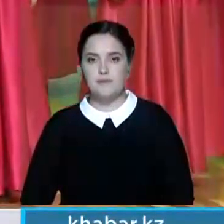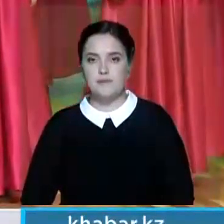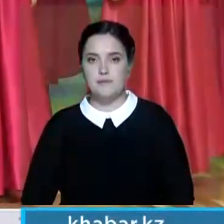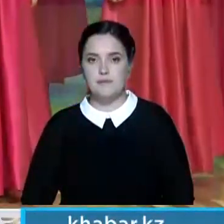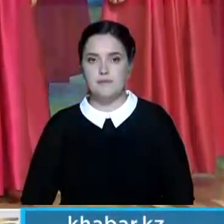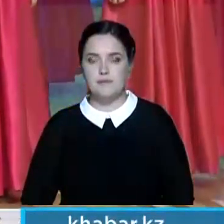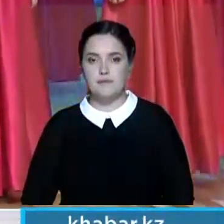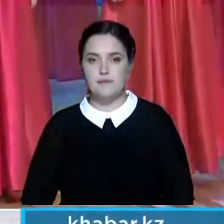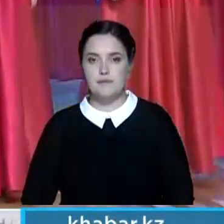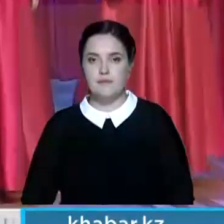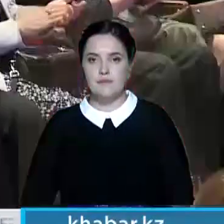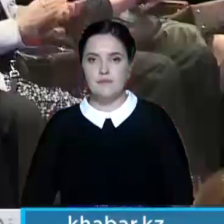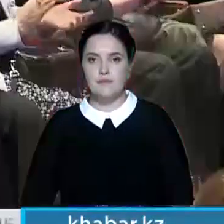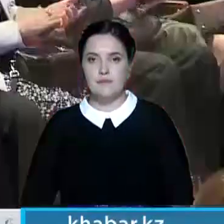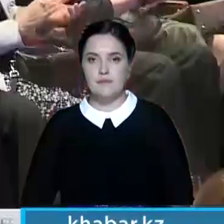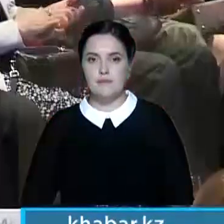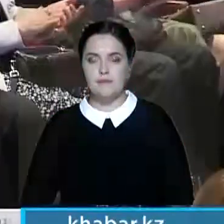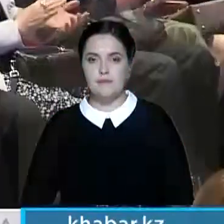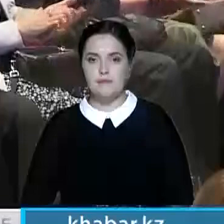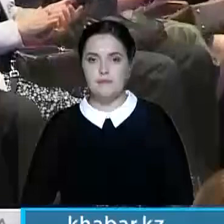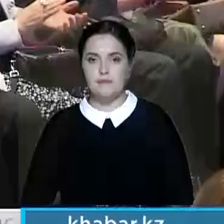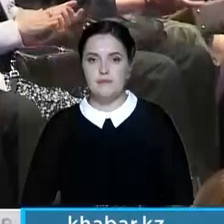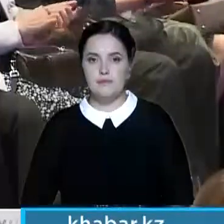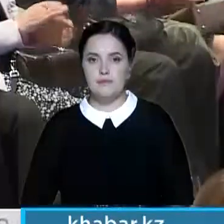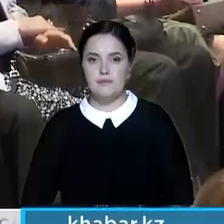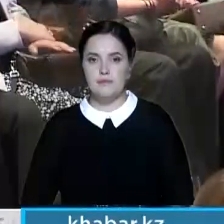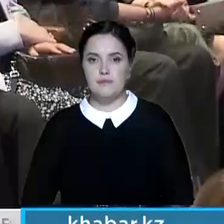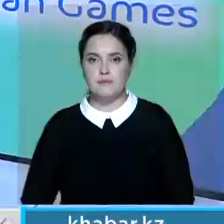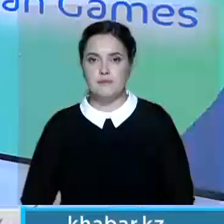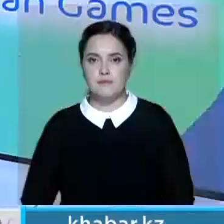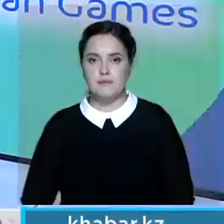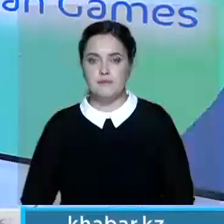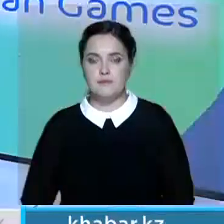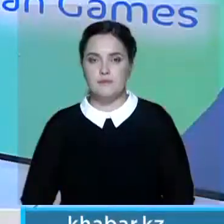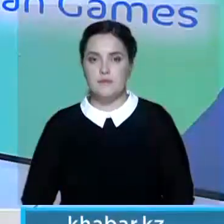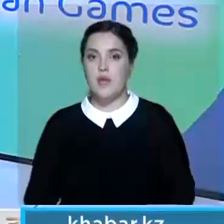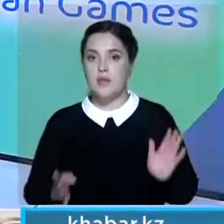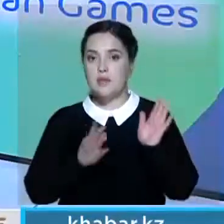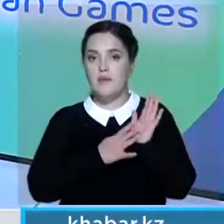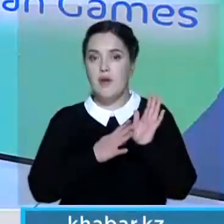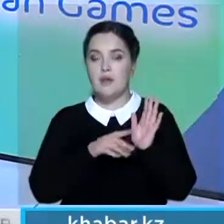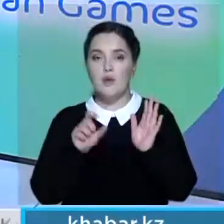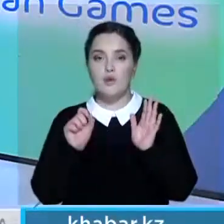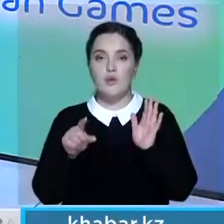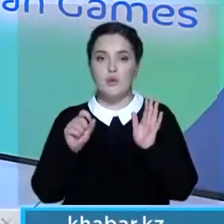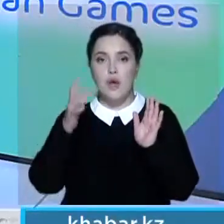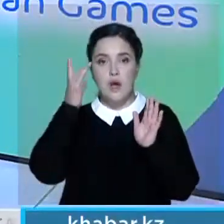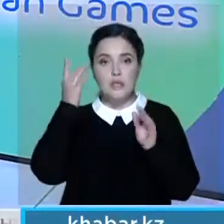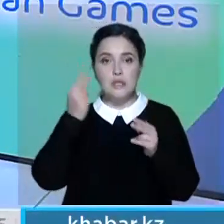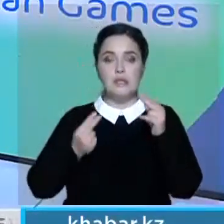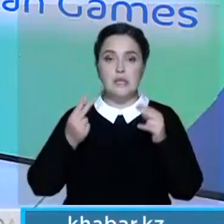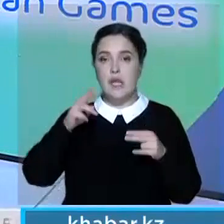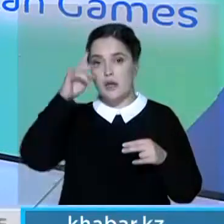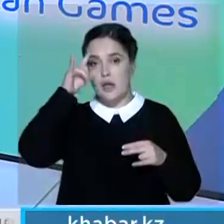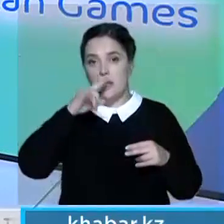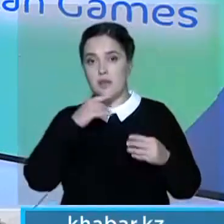Марина Золотарева, Сайлау Игликов, Зарина Зулпыхар, Караганда, Хабар. Девятое золото азиатских игр для Казахстана